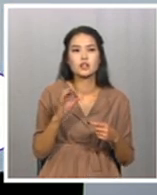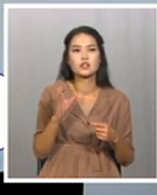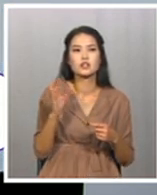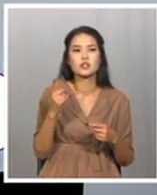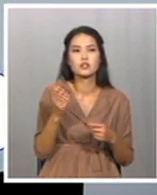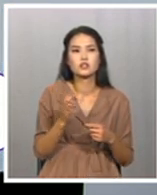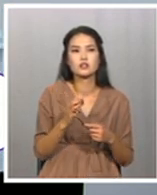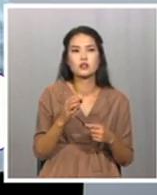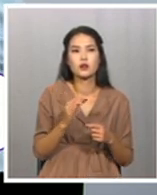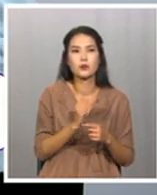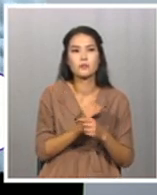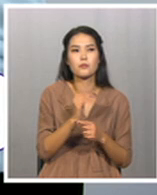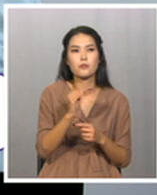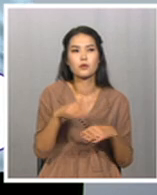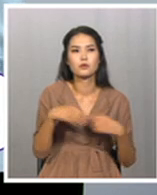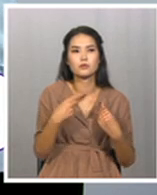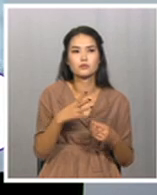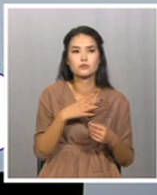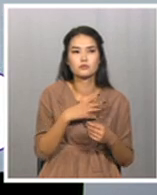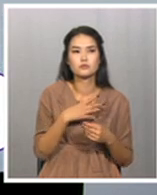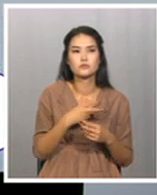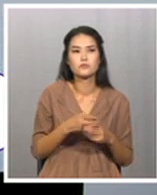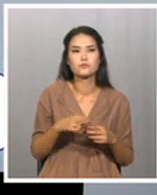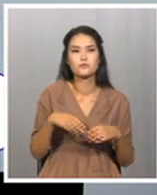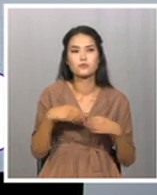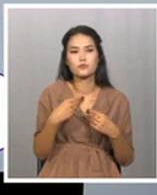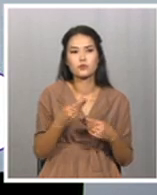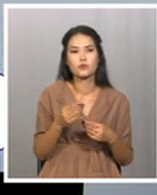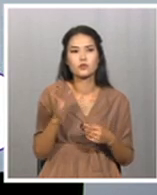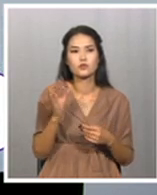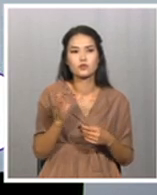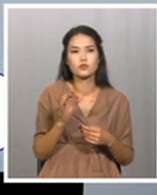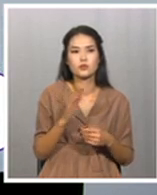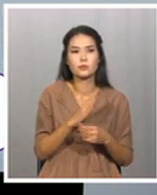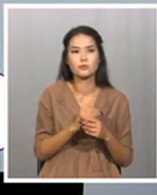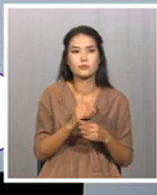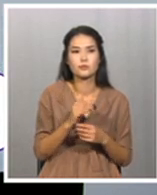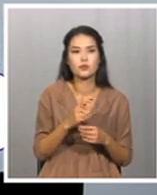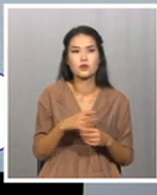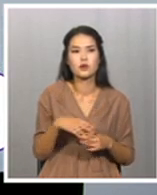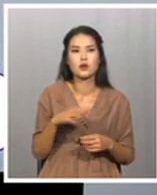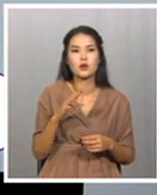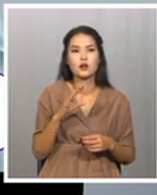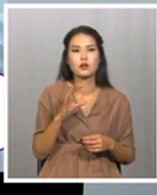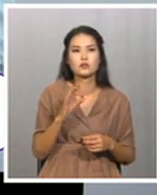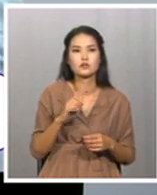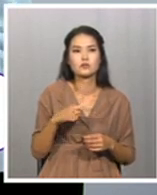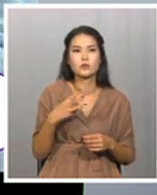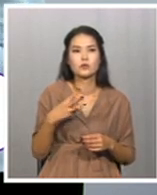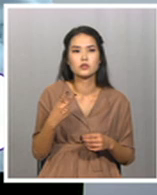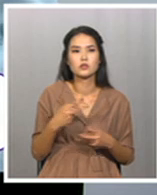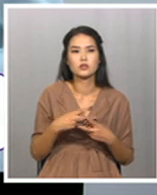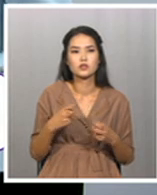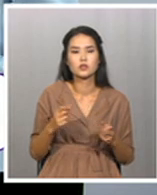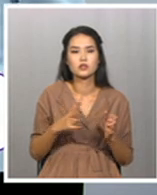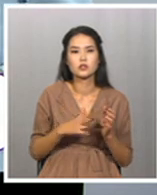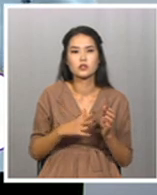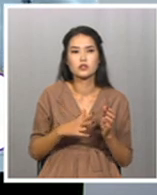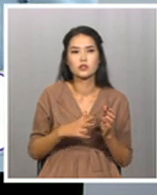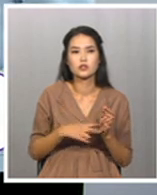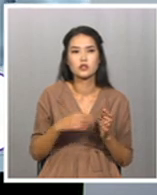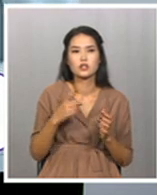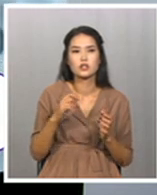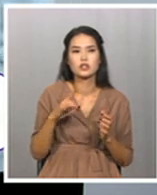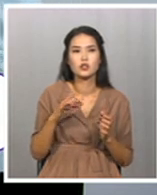массалық үлесі берілген, яғни берілген массалық үлес бойынша біз натрий гидроксидінің ерітіндісінің массасын